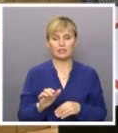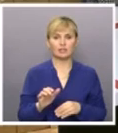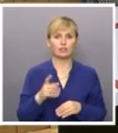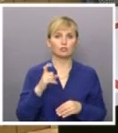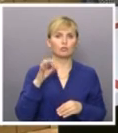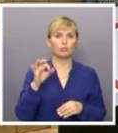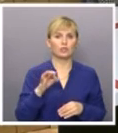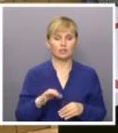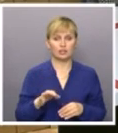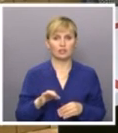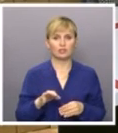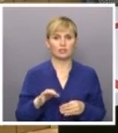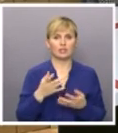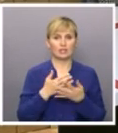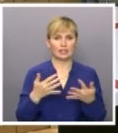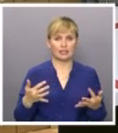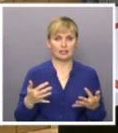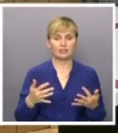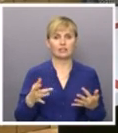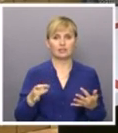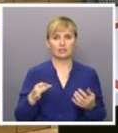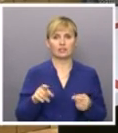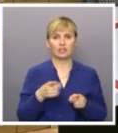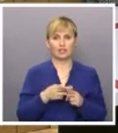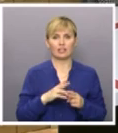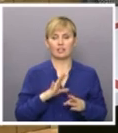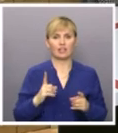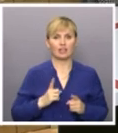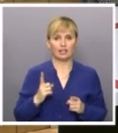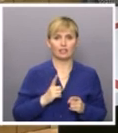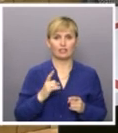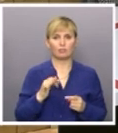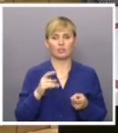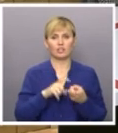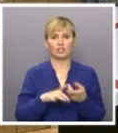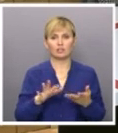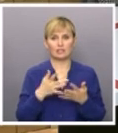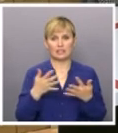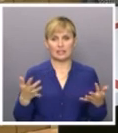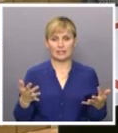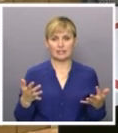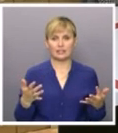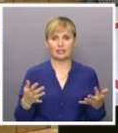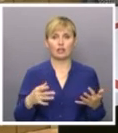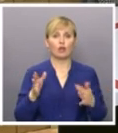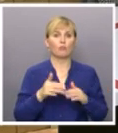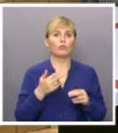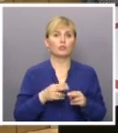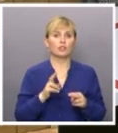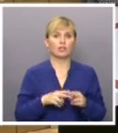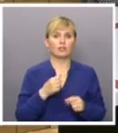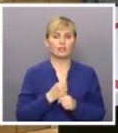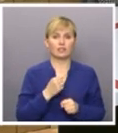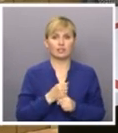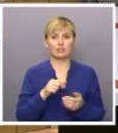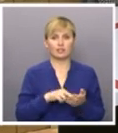100% уничтожение ихтиофауны аборигенной, ну, если только она, конечно, там, не охраняемая или не относится там, к какому-нибудь заповеднику. А после этого зарыбляется мальками